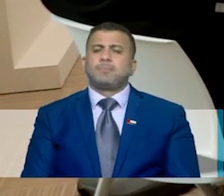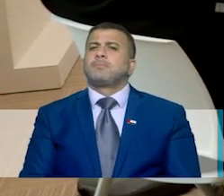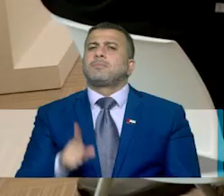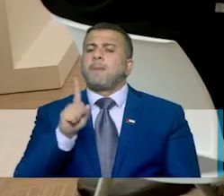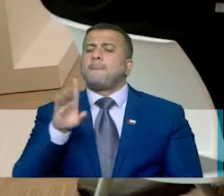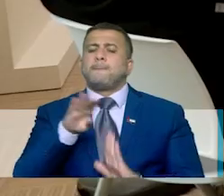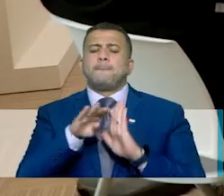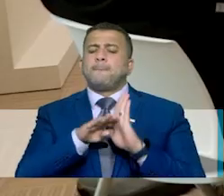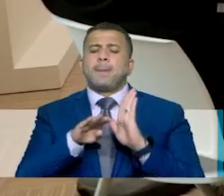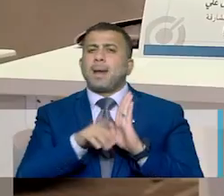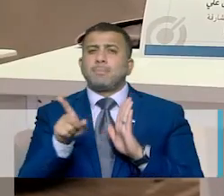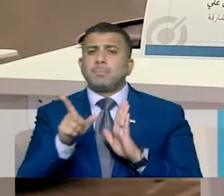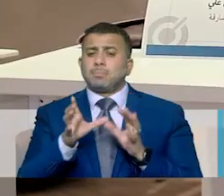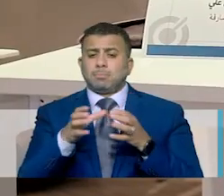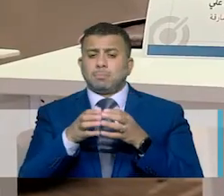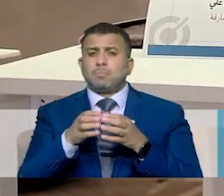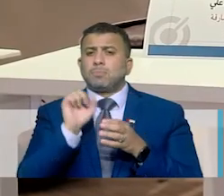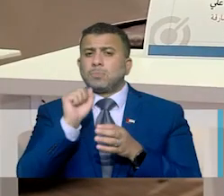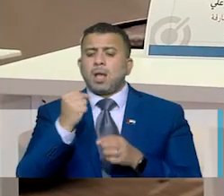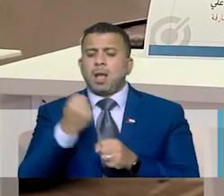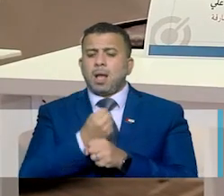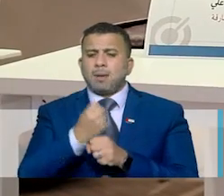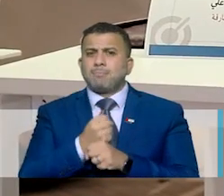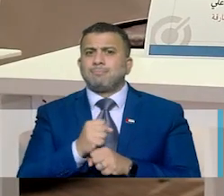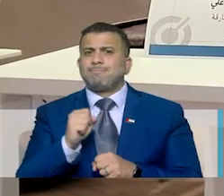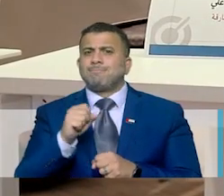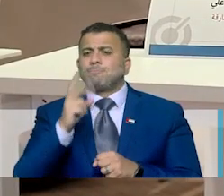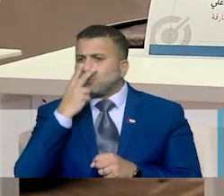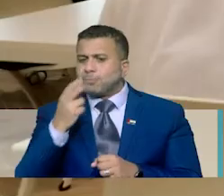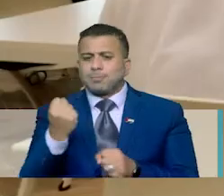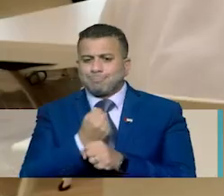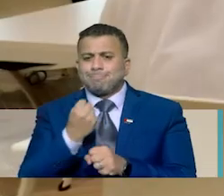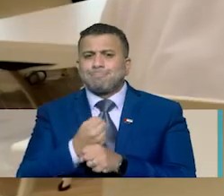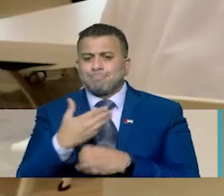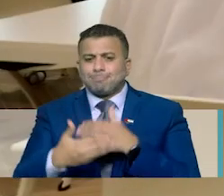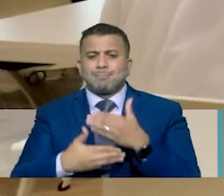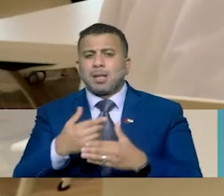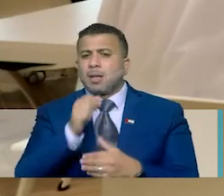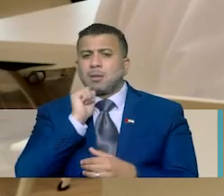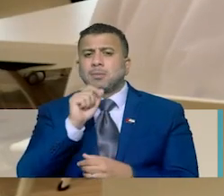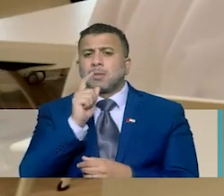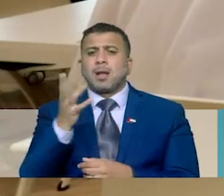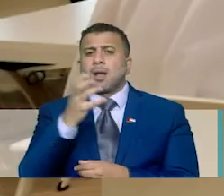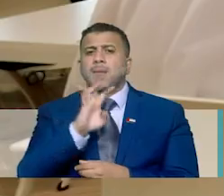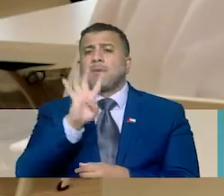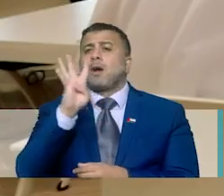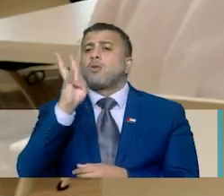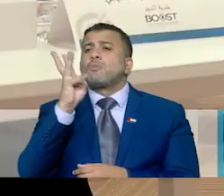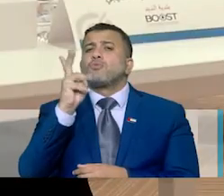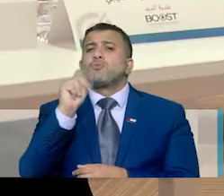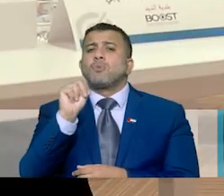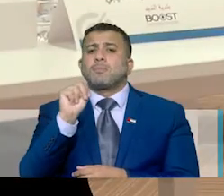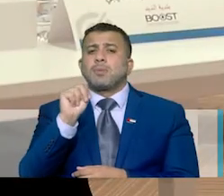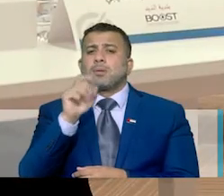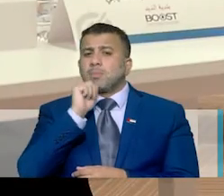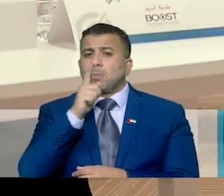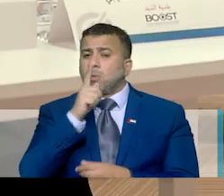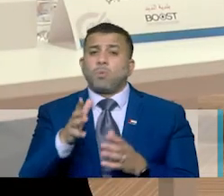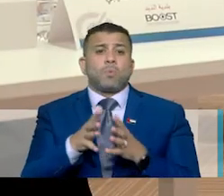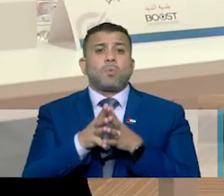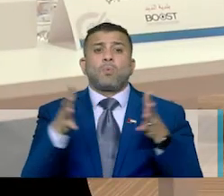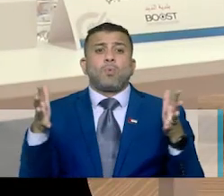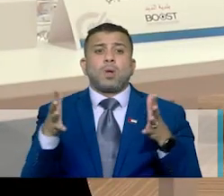ويتكون البرنامج من مجموعة من الندوات وورش العمل التطبيقية التي تغطي عبر أربعة أيام طيفاً